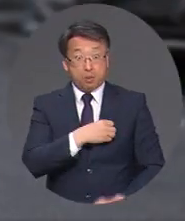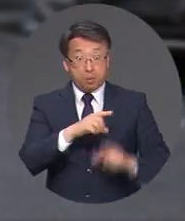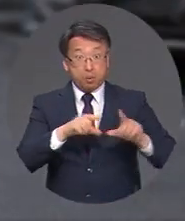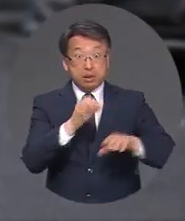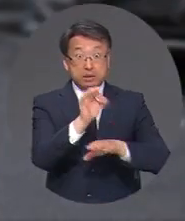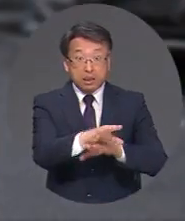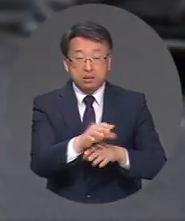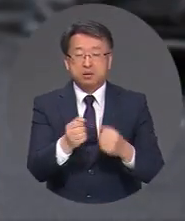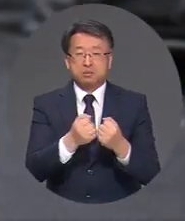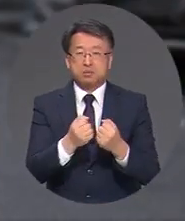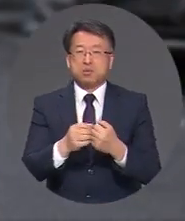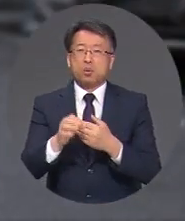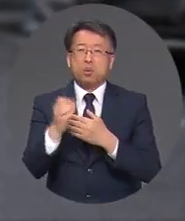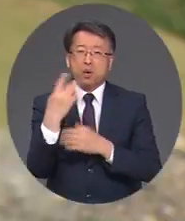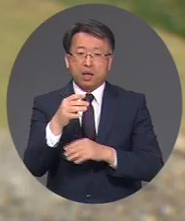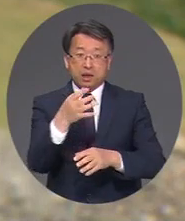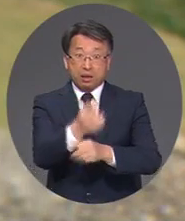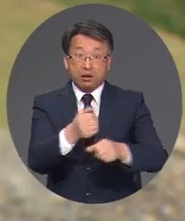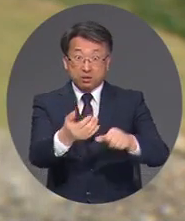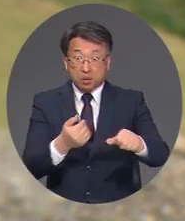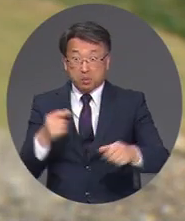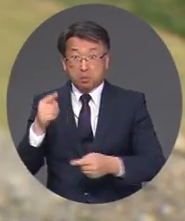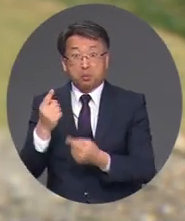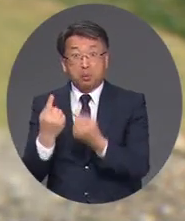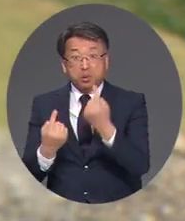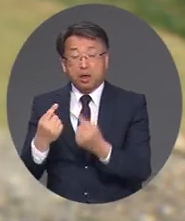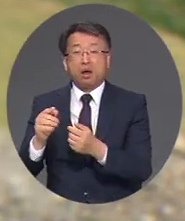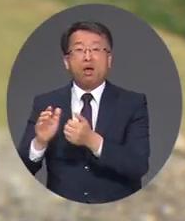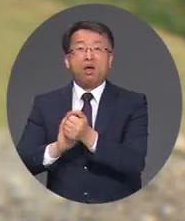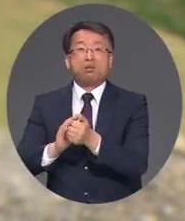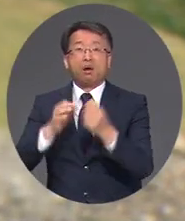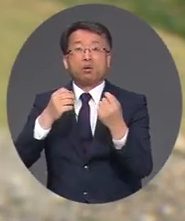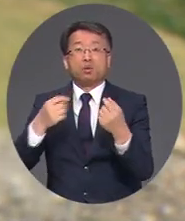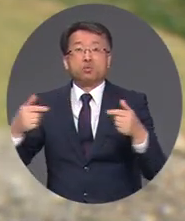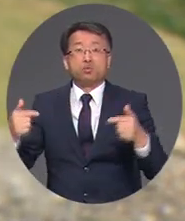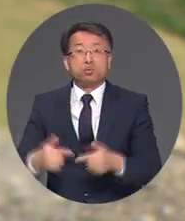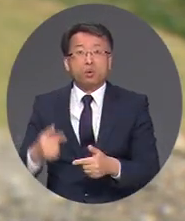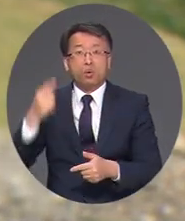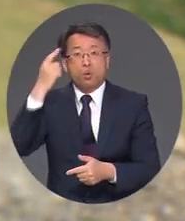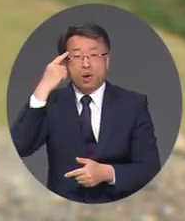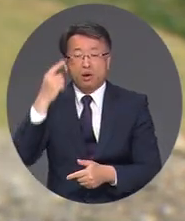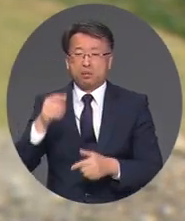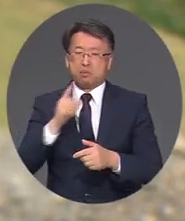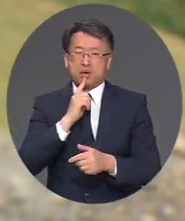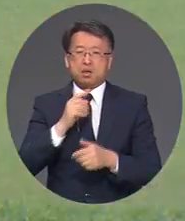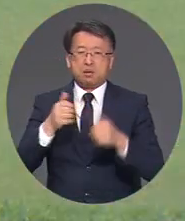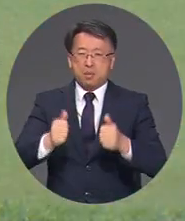사람들은 계약 변경 전보다 혜택이 대폭 줄었다며 집단 소송까지 거론하면서